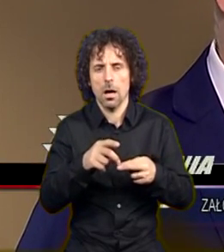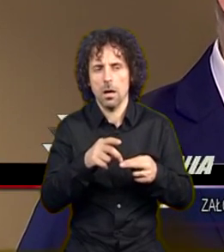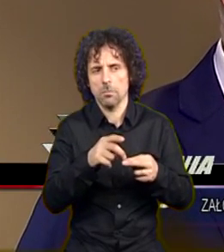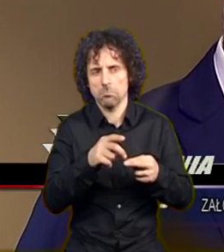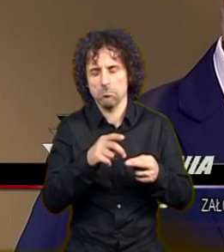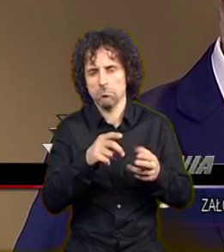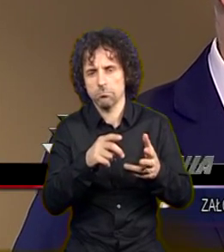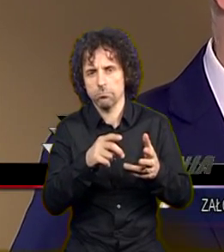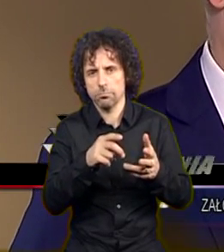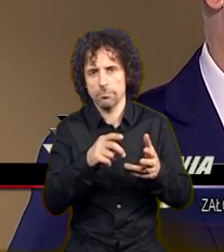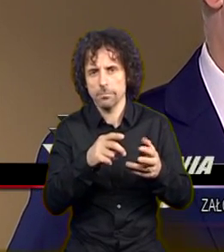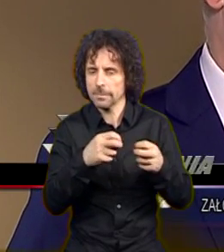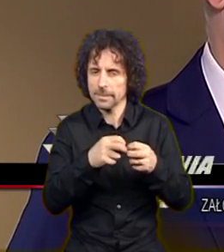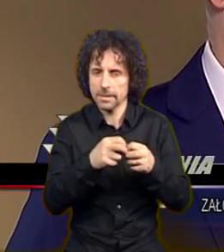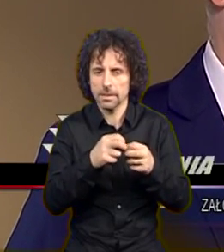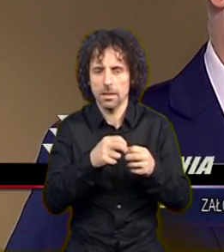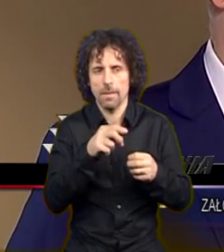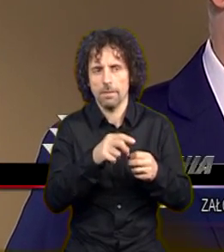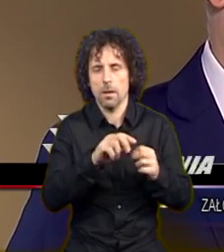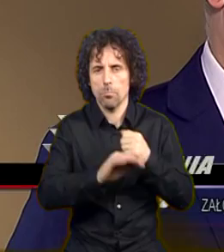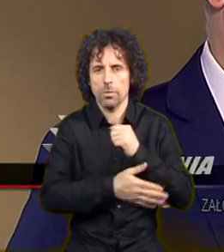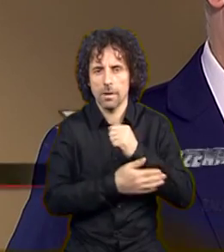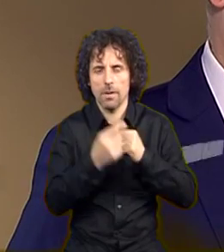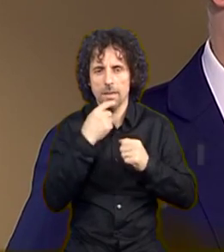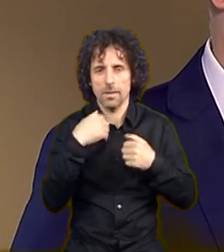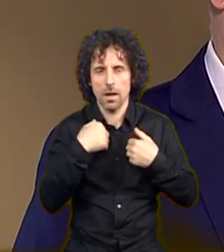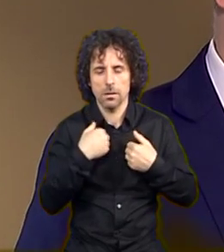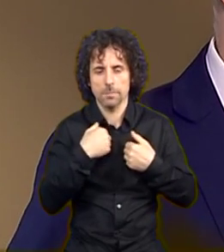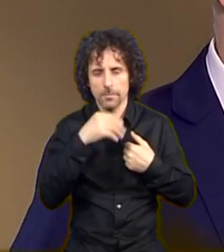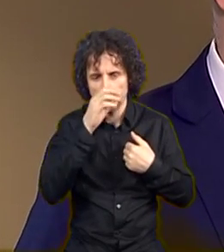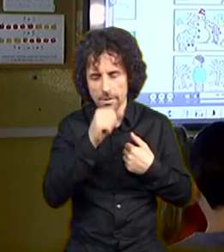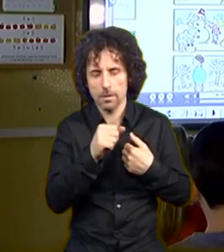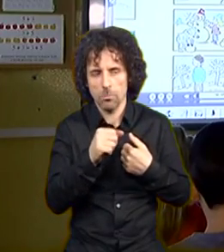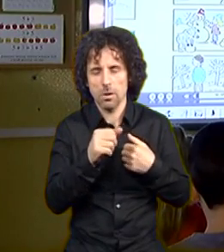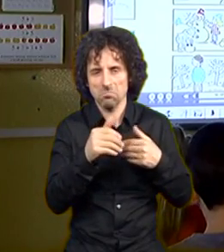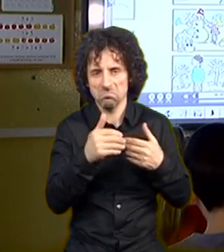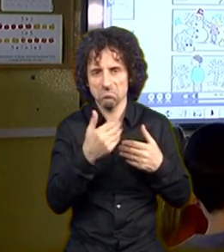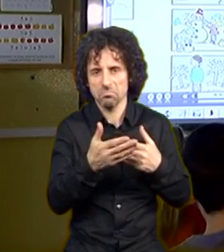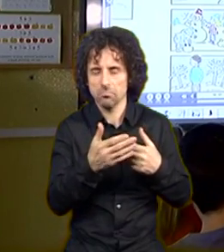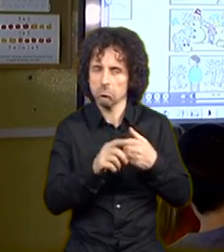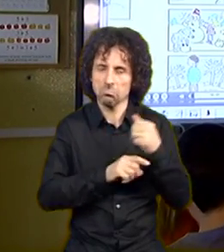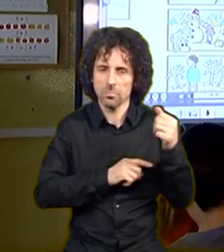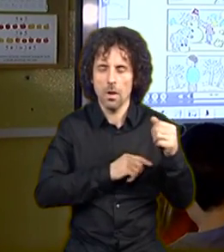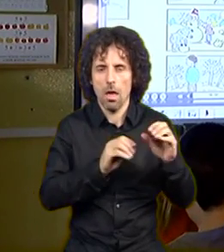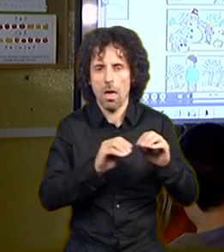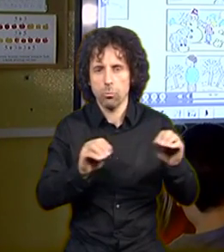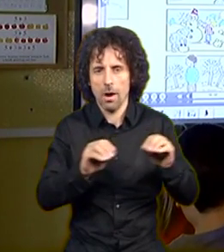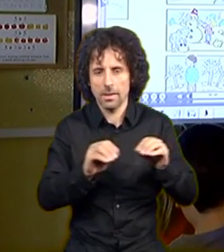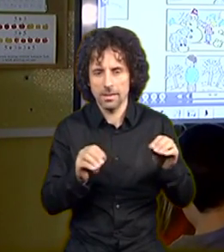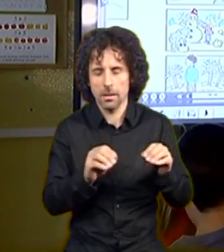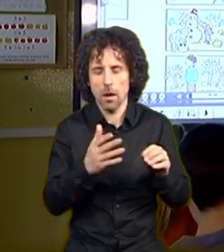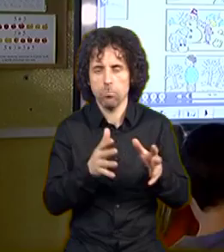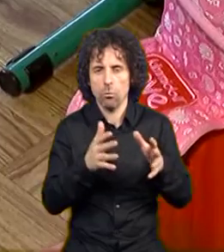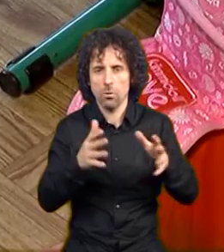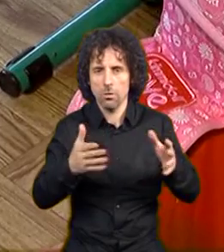na platformie dedykowanej właśnie tej podstawie w języku angielskim. Zabrze stawia na edukację, dlatego wciąż